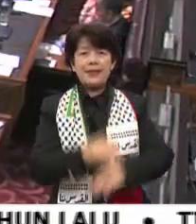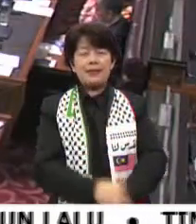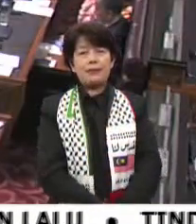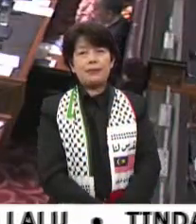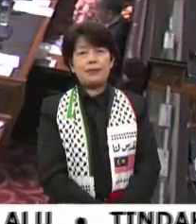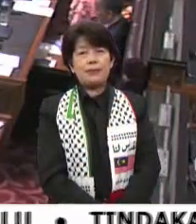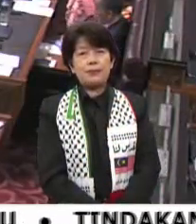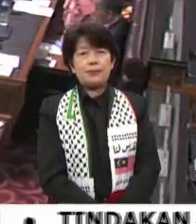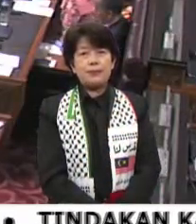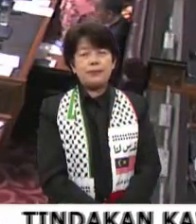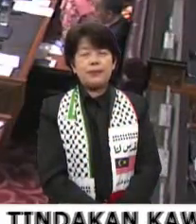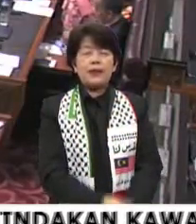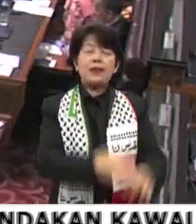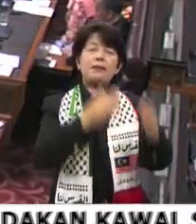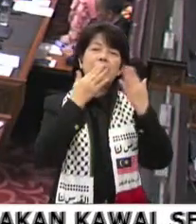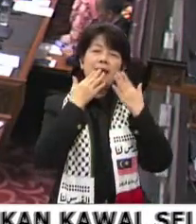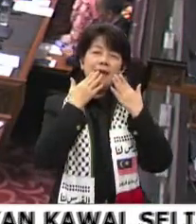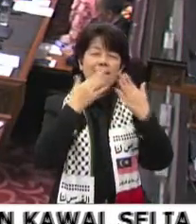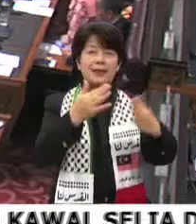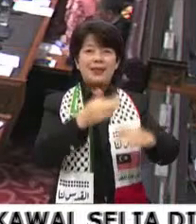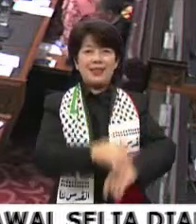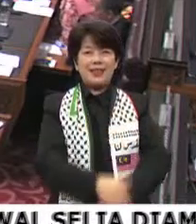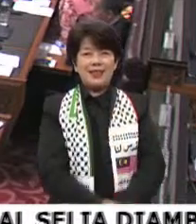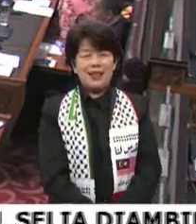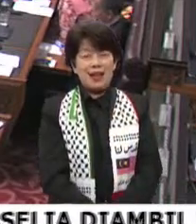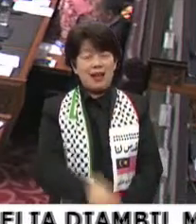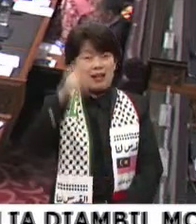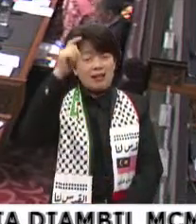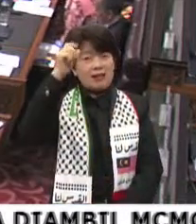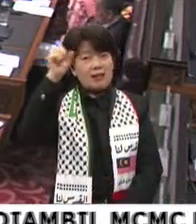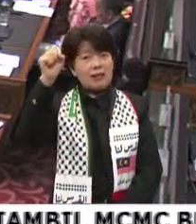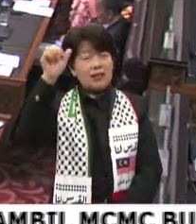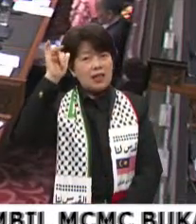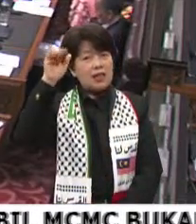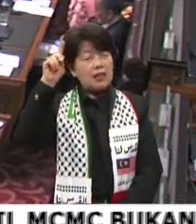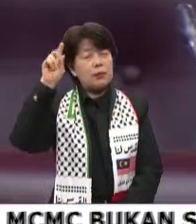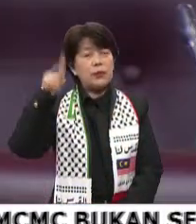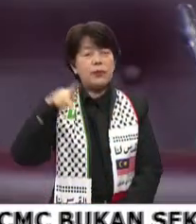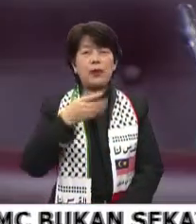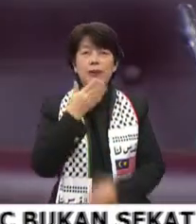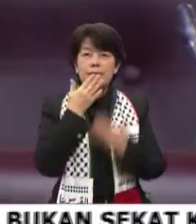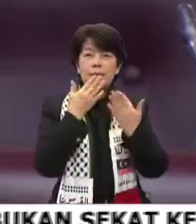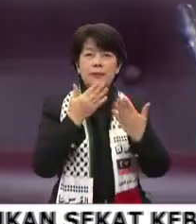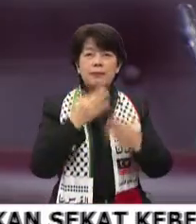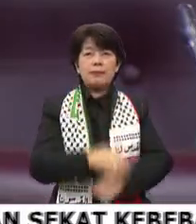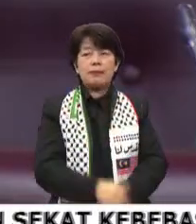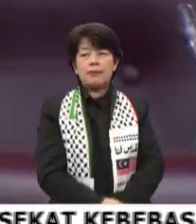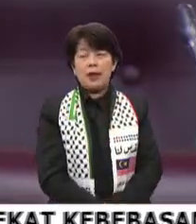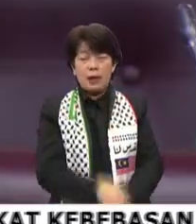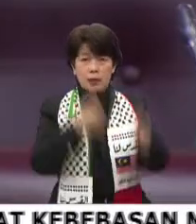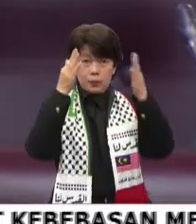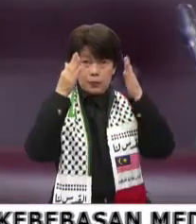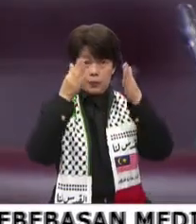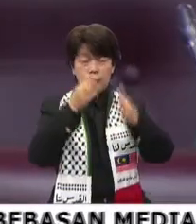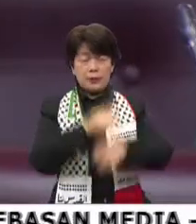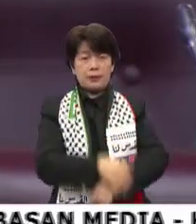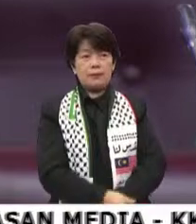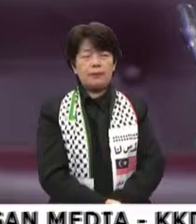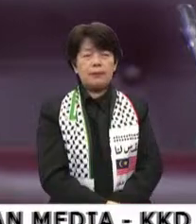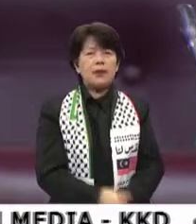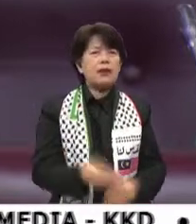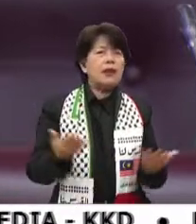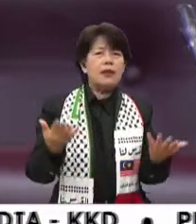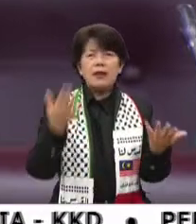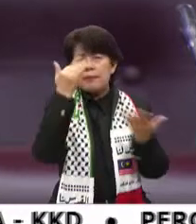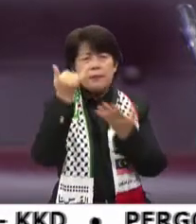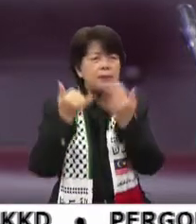kasih terima kasih Tan Sri yang di-pertua antara punca Kenapa er